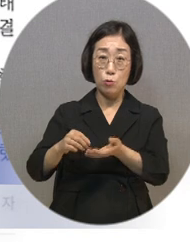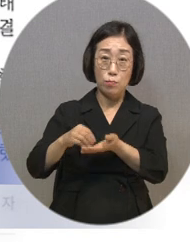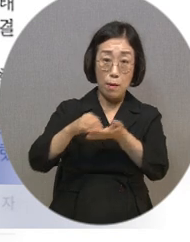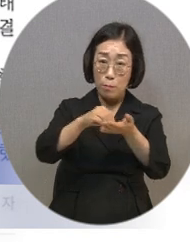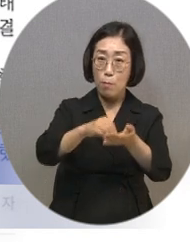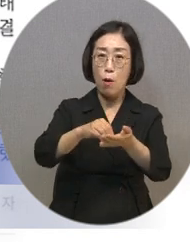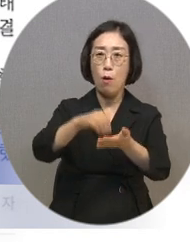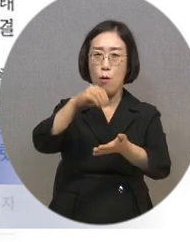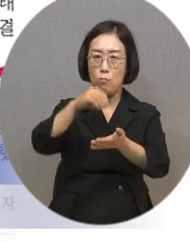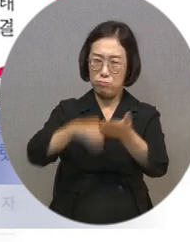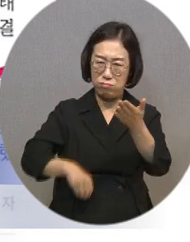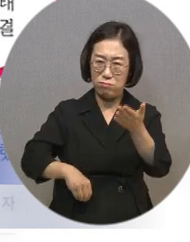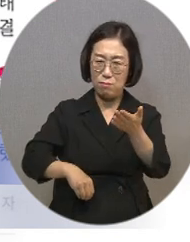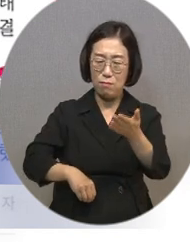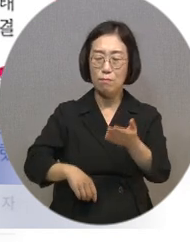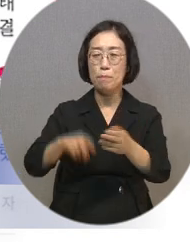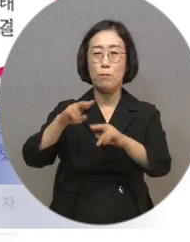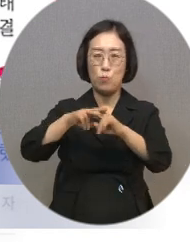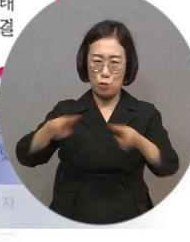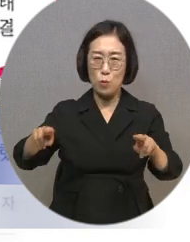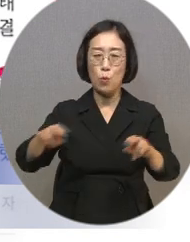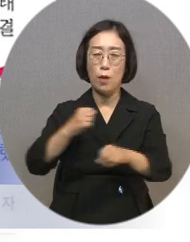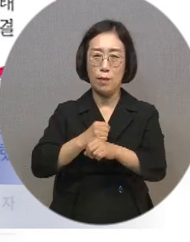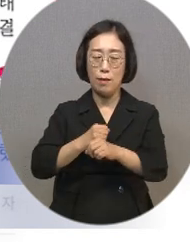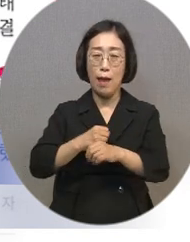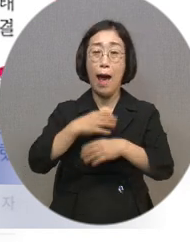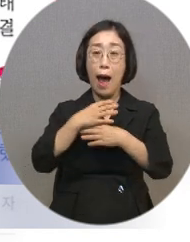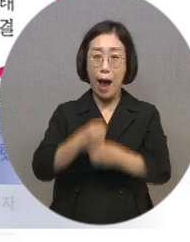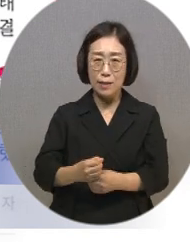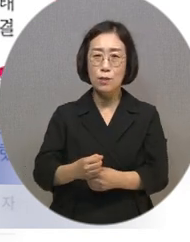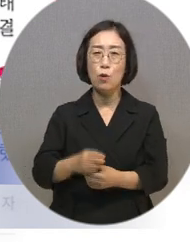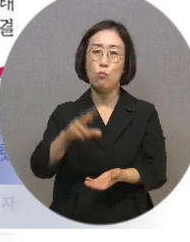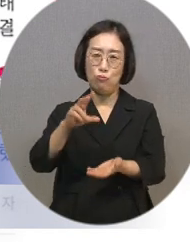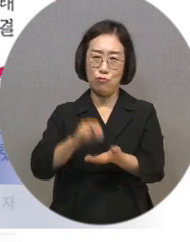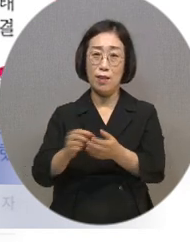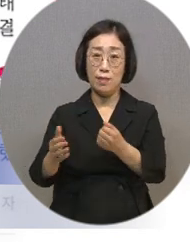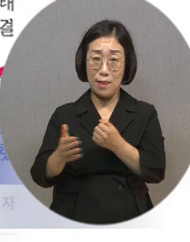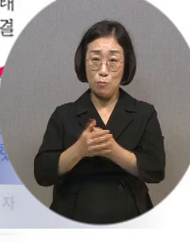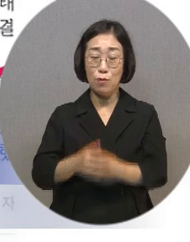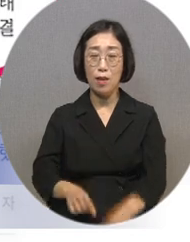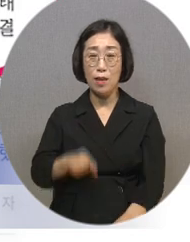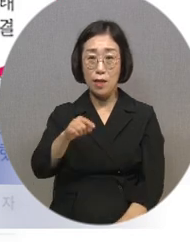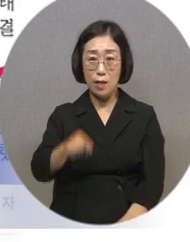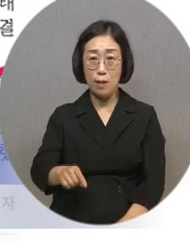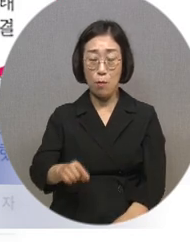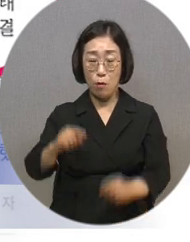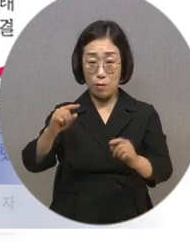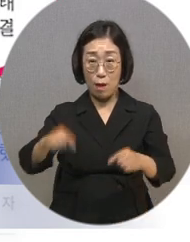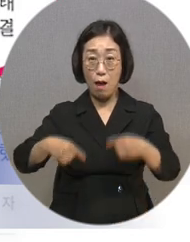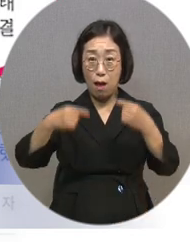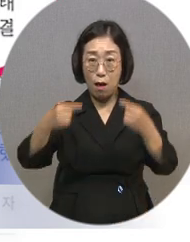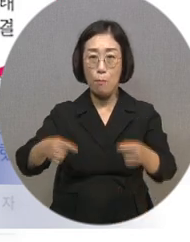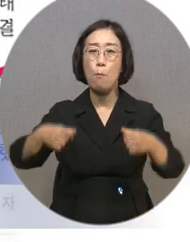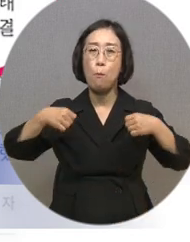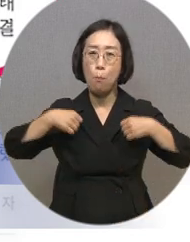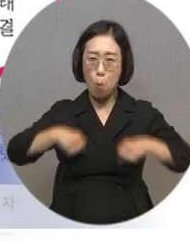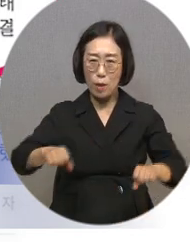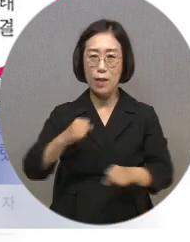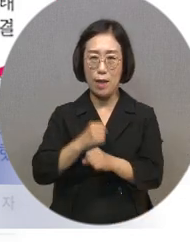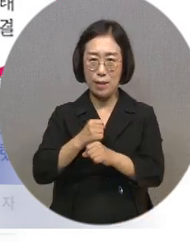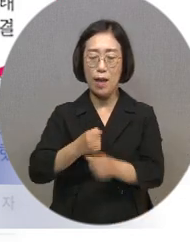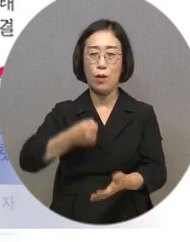밝혔습니다 정상화 단장은 선산의 안전을 최우선적으로 고려해 이번 대회 참가 포기를 결정하게